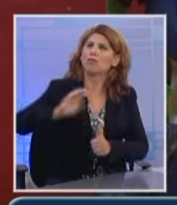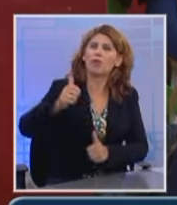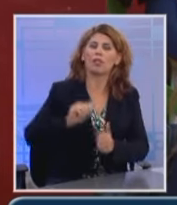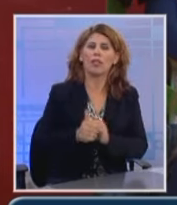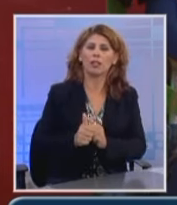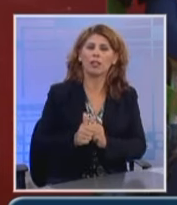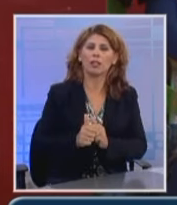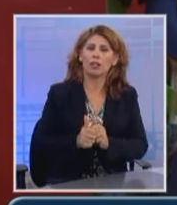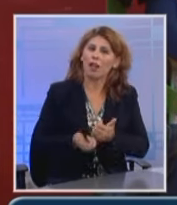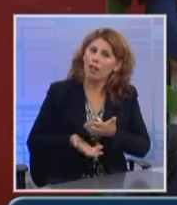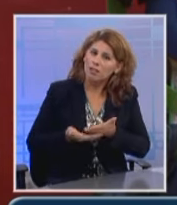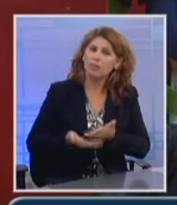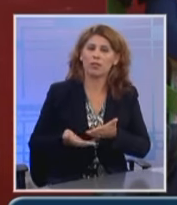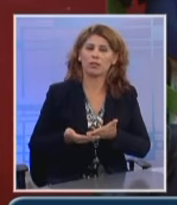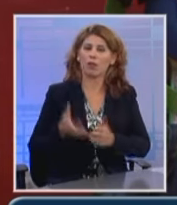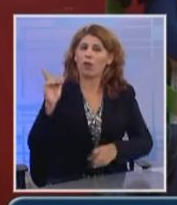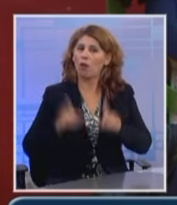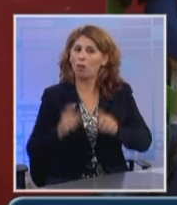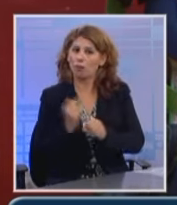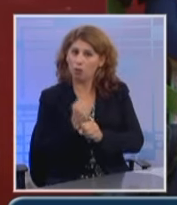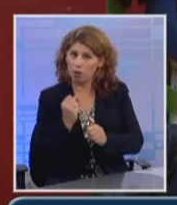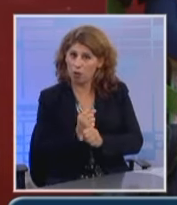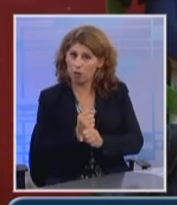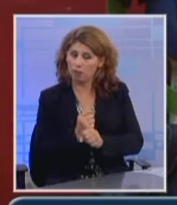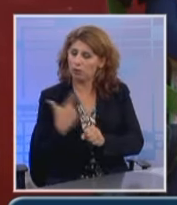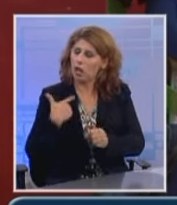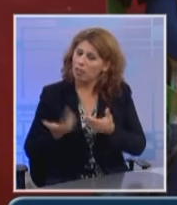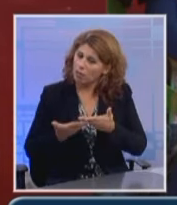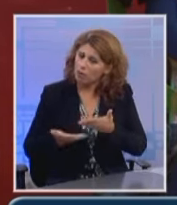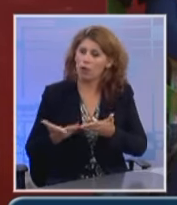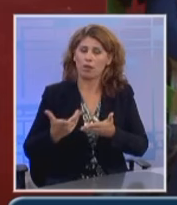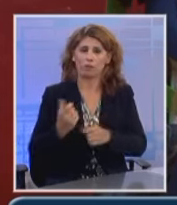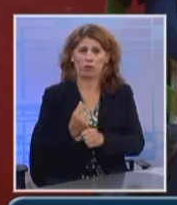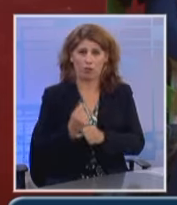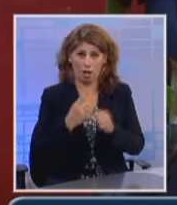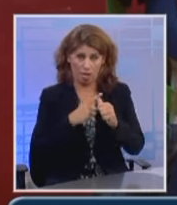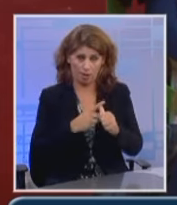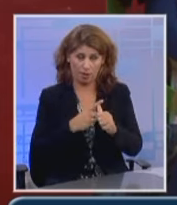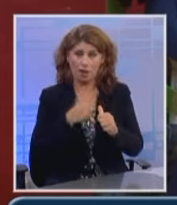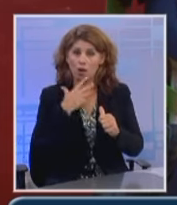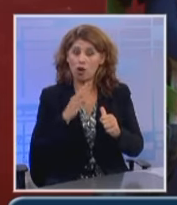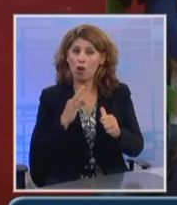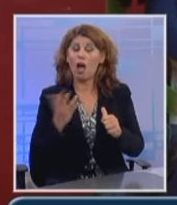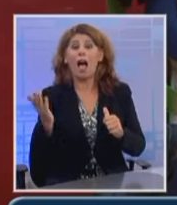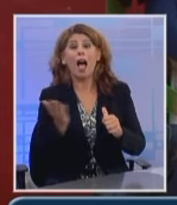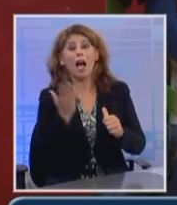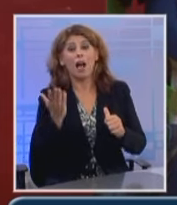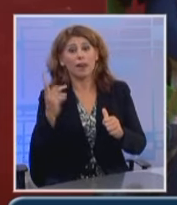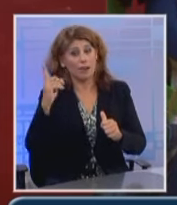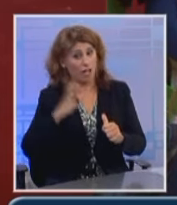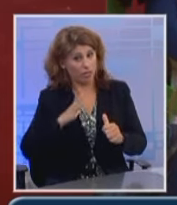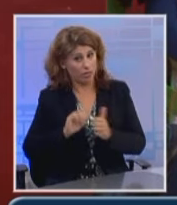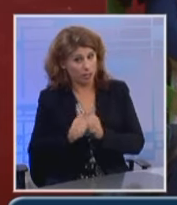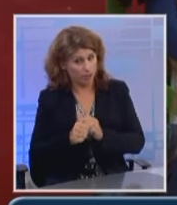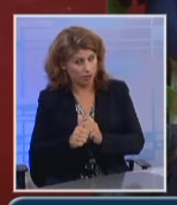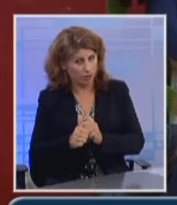από όσους εργάζονται, από την εργασία τους Καθώς για να λάβουν μέρος, για να λάβει ένας αθλητής μέρος